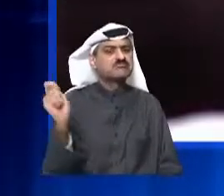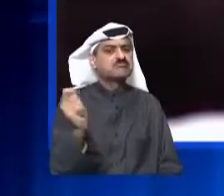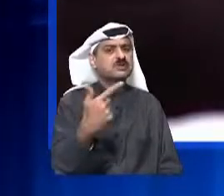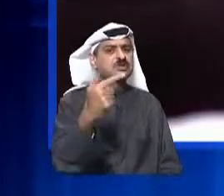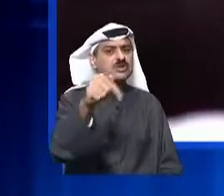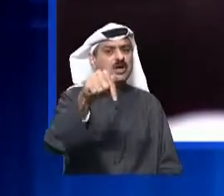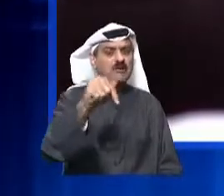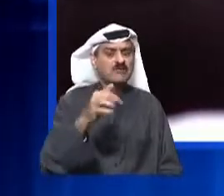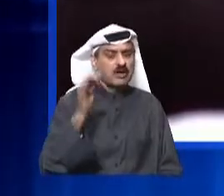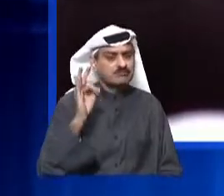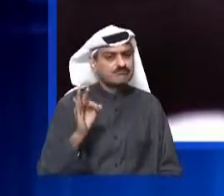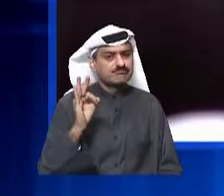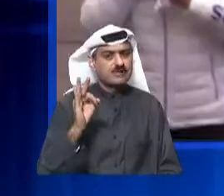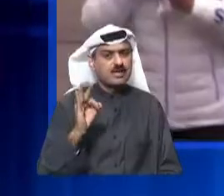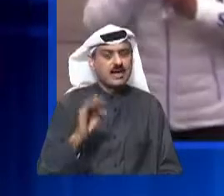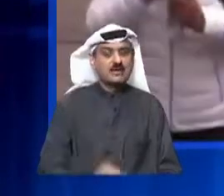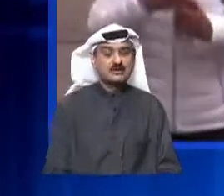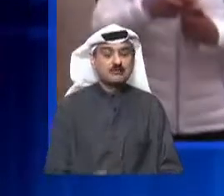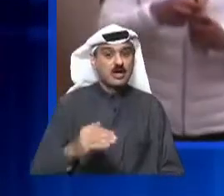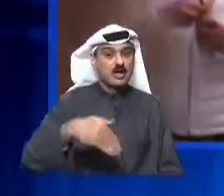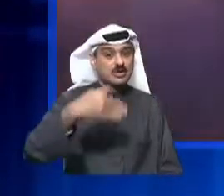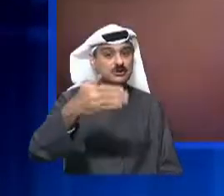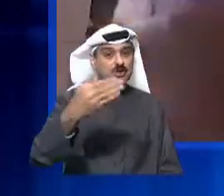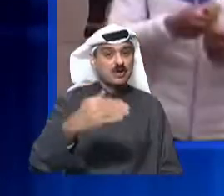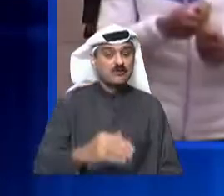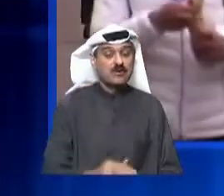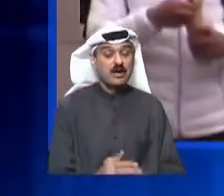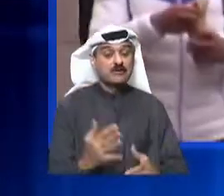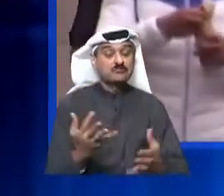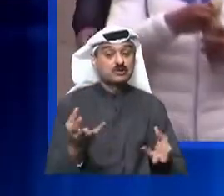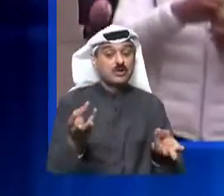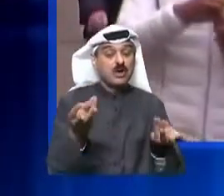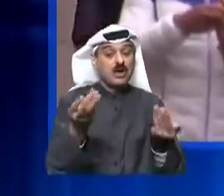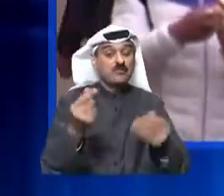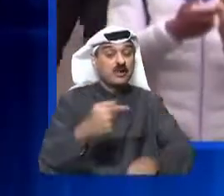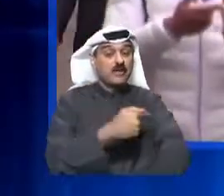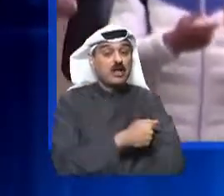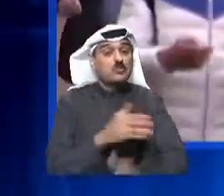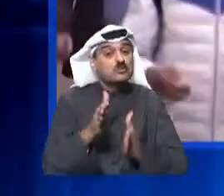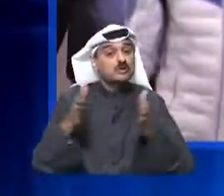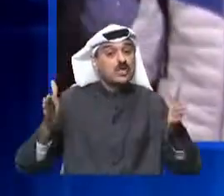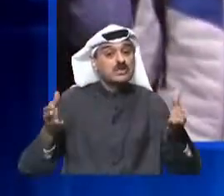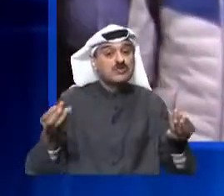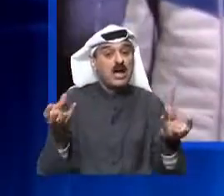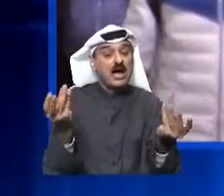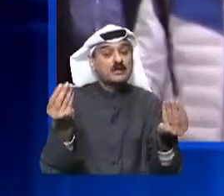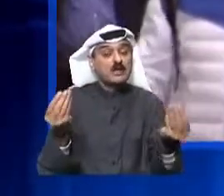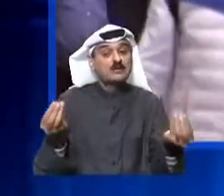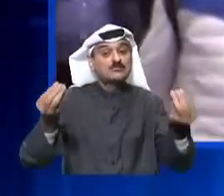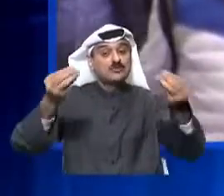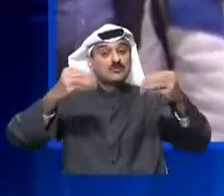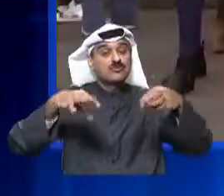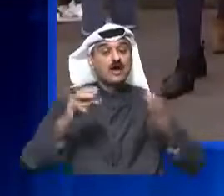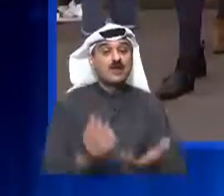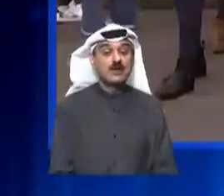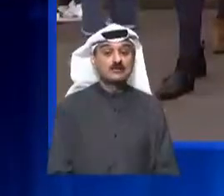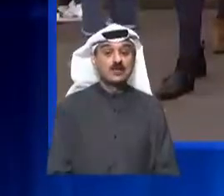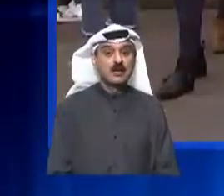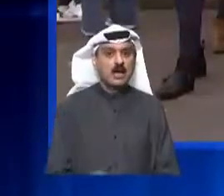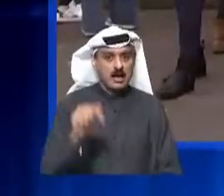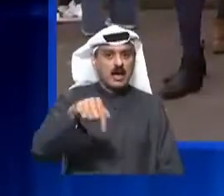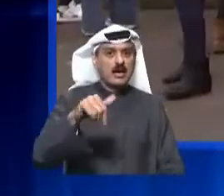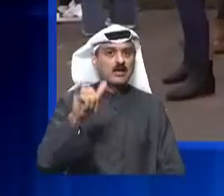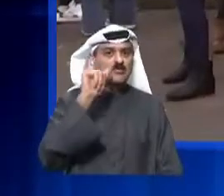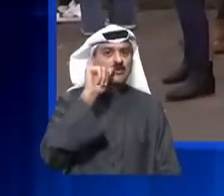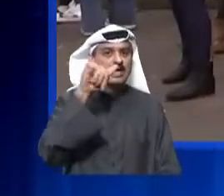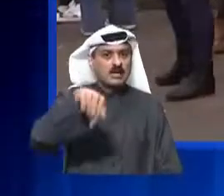وتكون زاد كفاءة عليها، مع عدم ارتفاع نسبة الدخول إلى المستشفيات. اليوم ارتفعت نسبة الدخول إلى المستشفيات في العاصمة